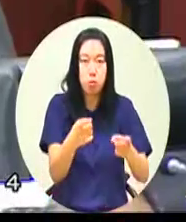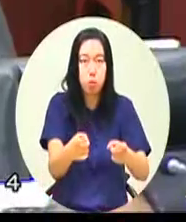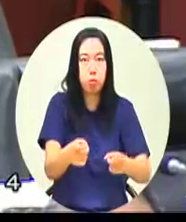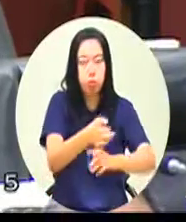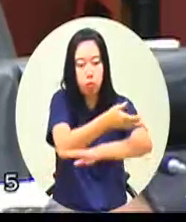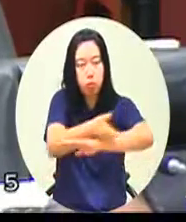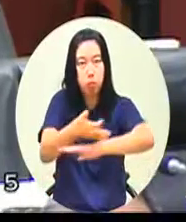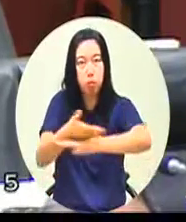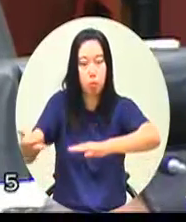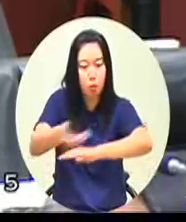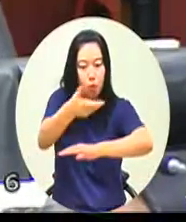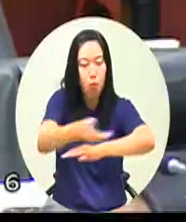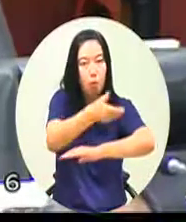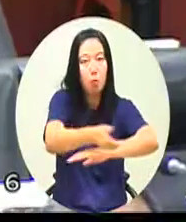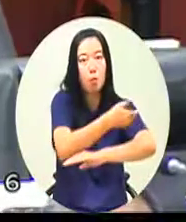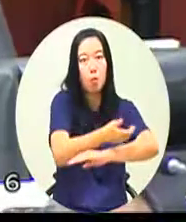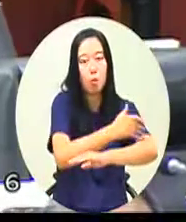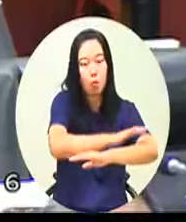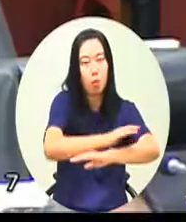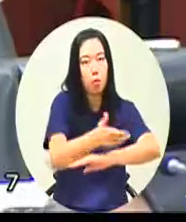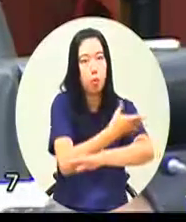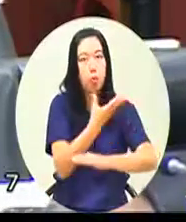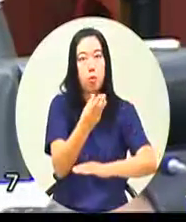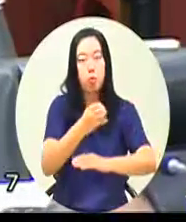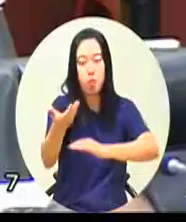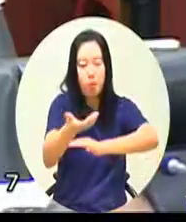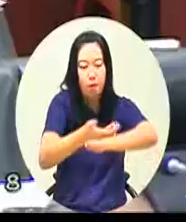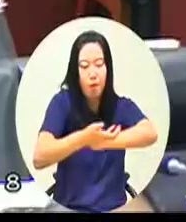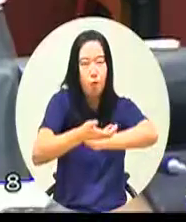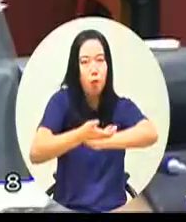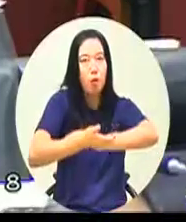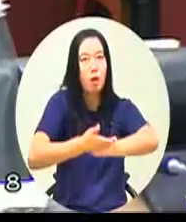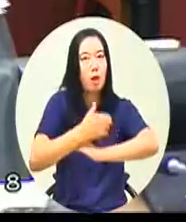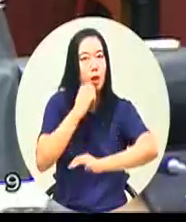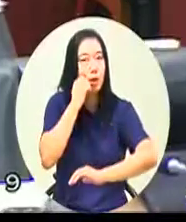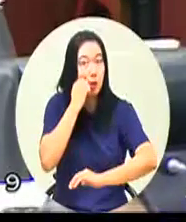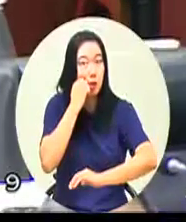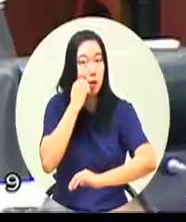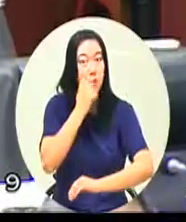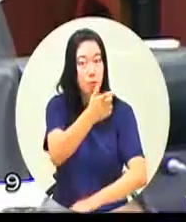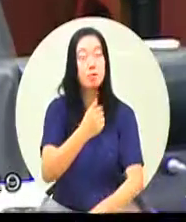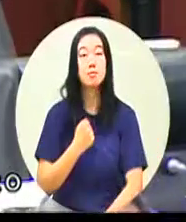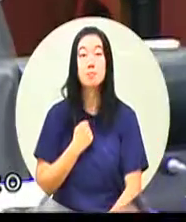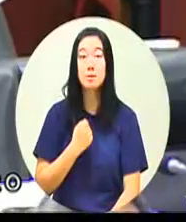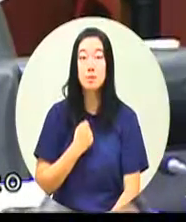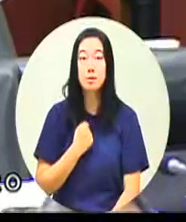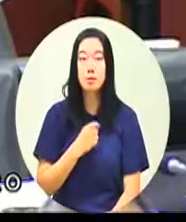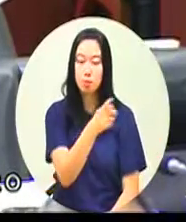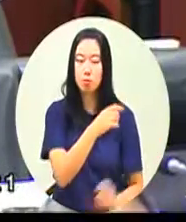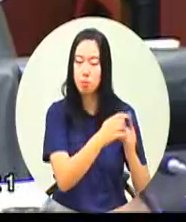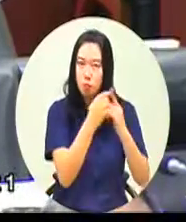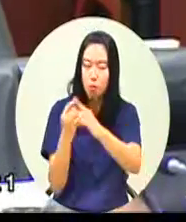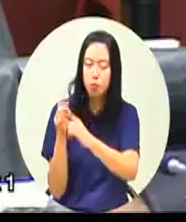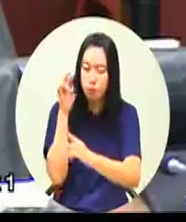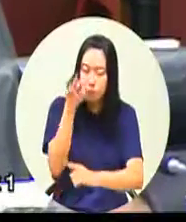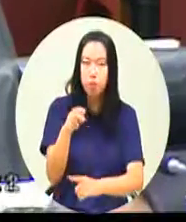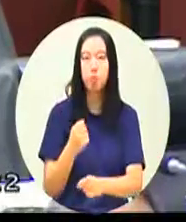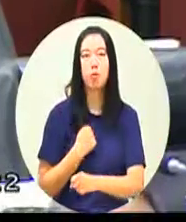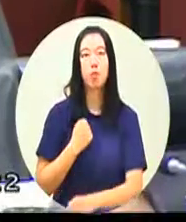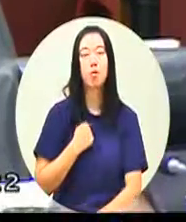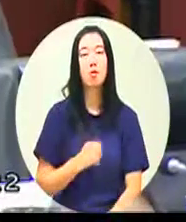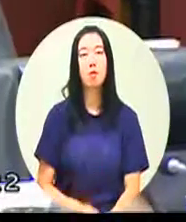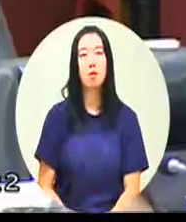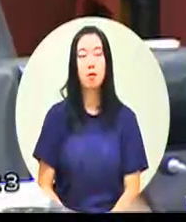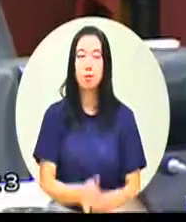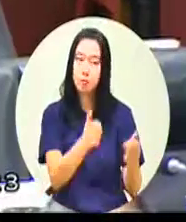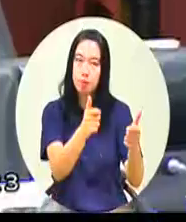的话，根本渔船就很难停靠。所以这一点，那个科长你也非常了解，你都有到现场关心，也感谢你的用